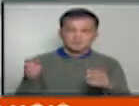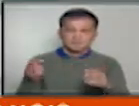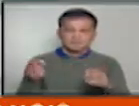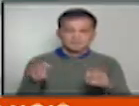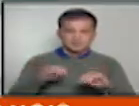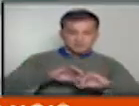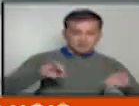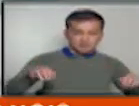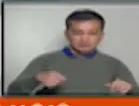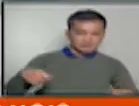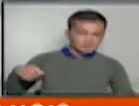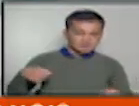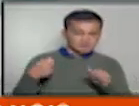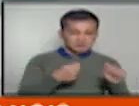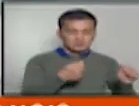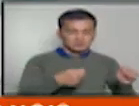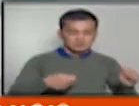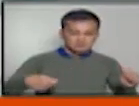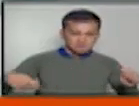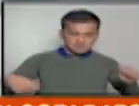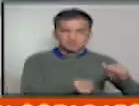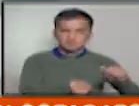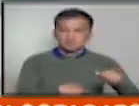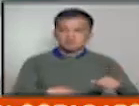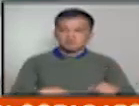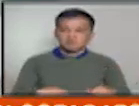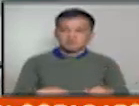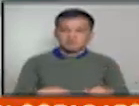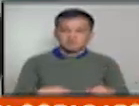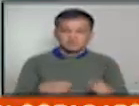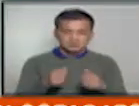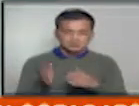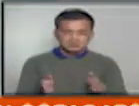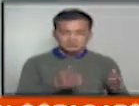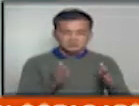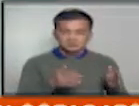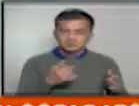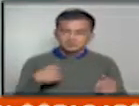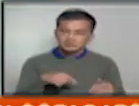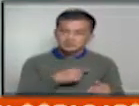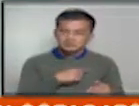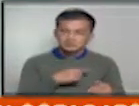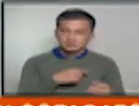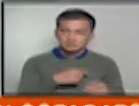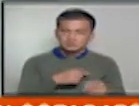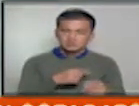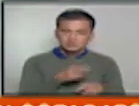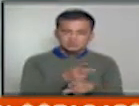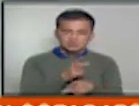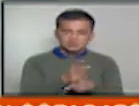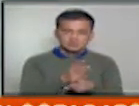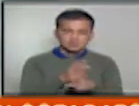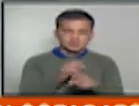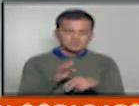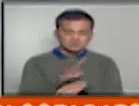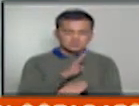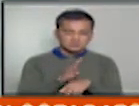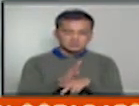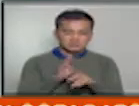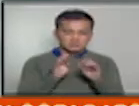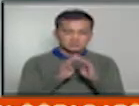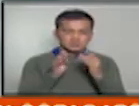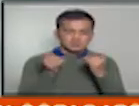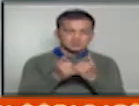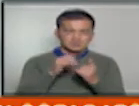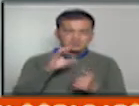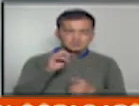ng awat, sinaksak, saka may kilikili, sir. Inayos po ng ating mga bantay bayan saka sa barangay